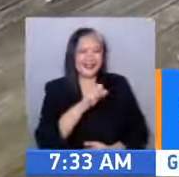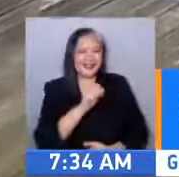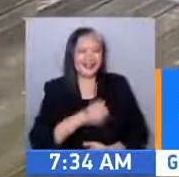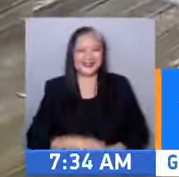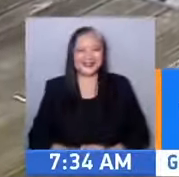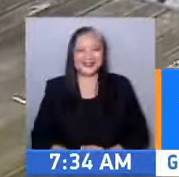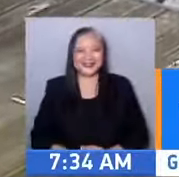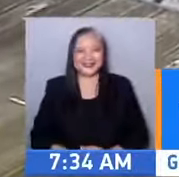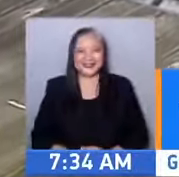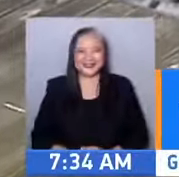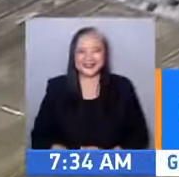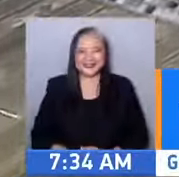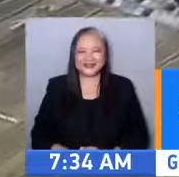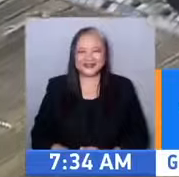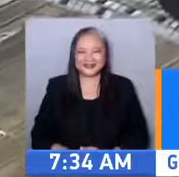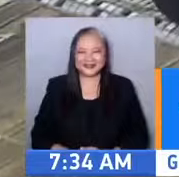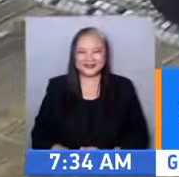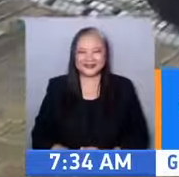Yeah! Yeah!